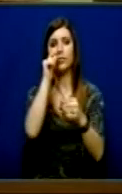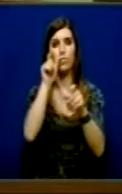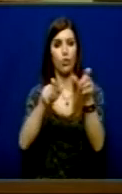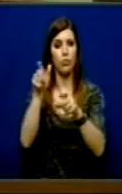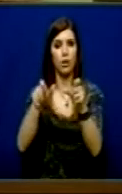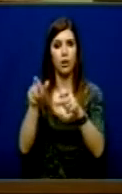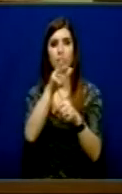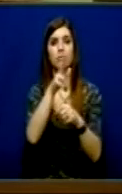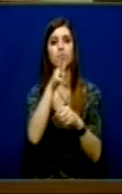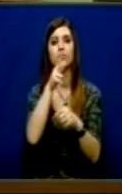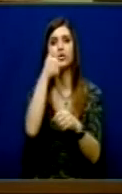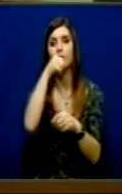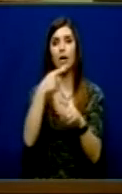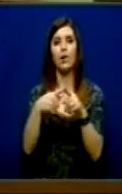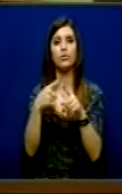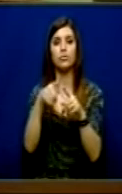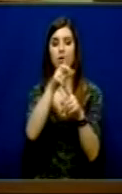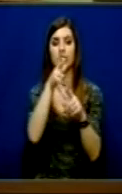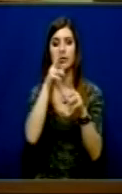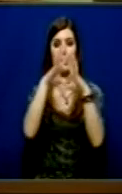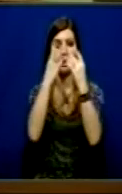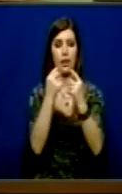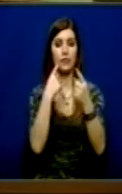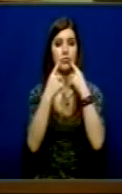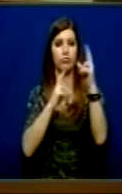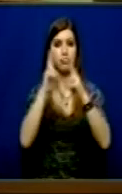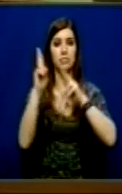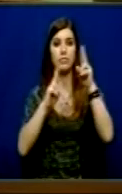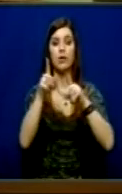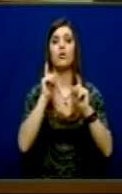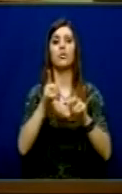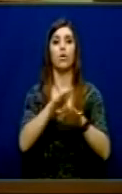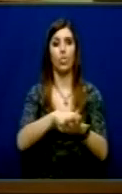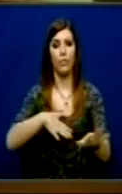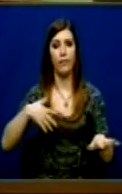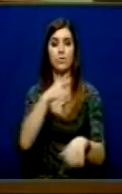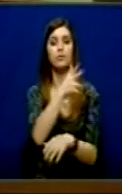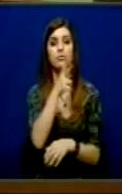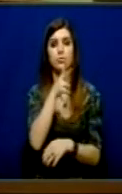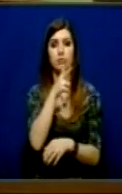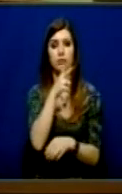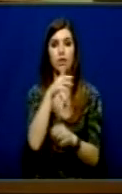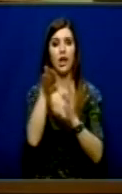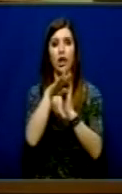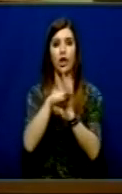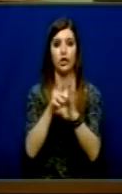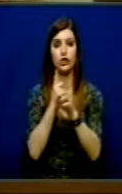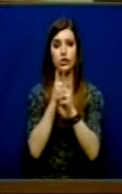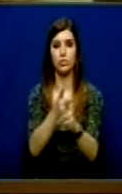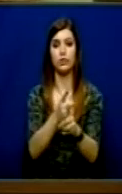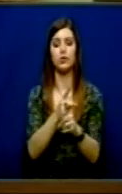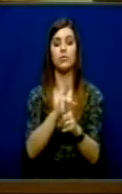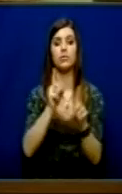Kosovës, synon që si rezultat i këtij debati parlamentar, Kuvendi i Kosovës të shprehë vullnetin e tij ligjvënës për të lidhur me